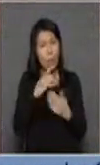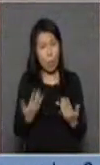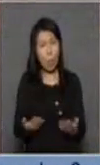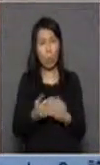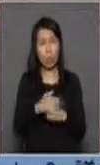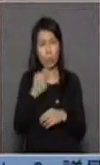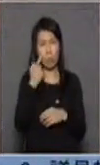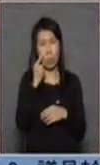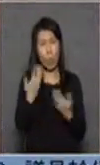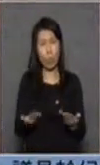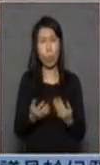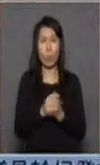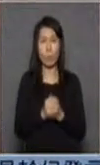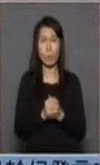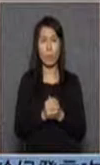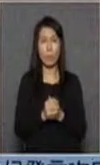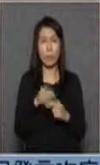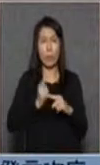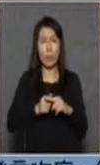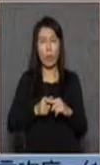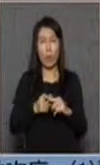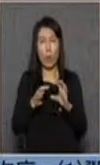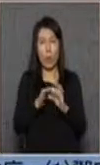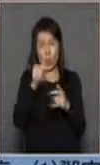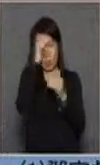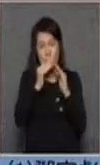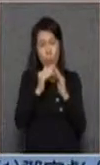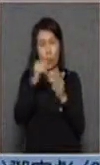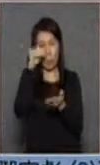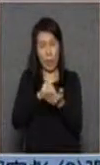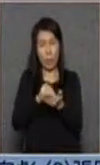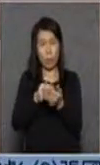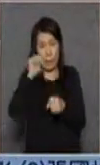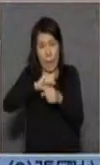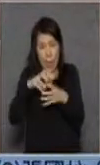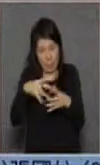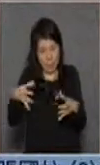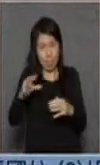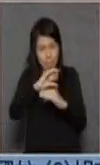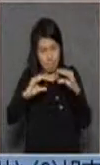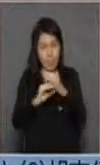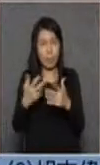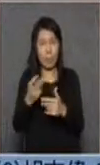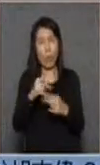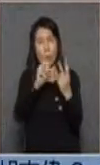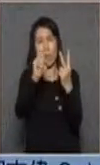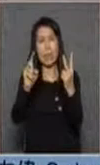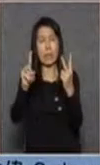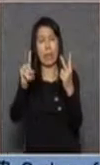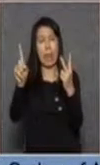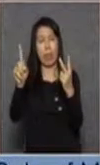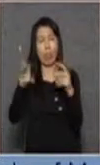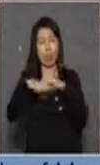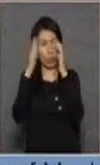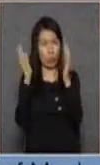显见得到的。即使联合医院已经落实会扩建了，但要到2021年呢才可以整